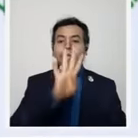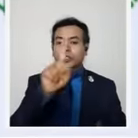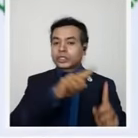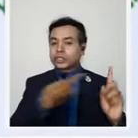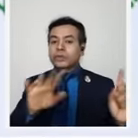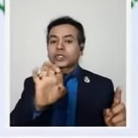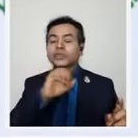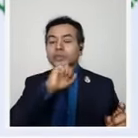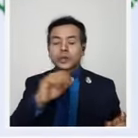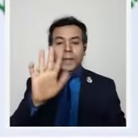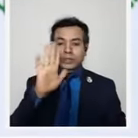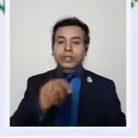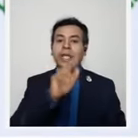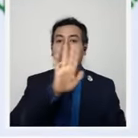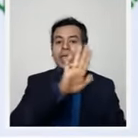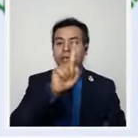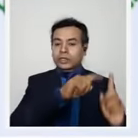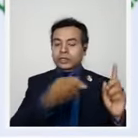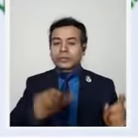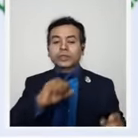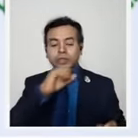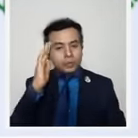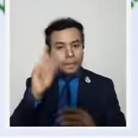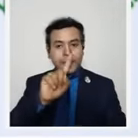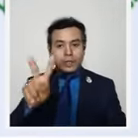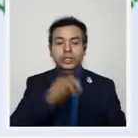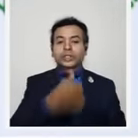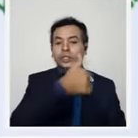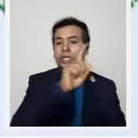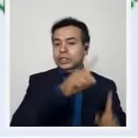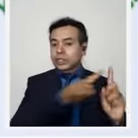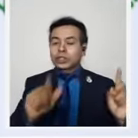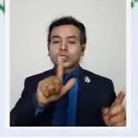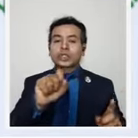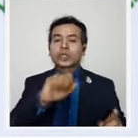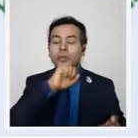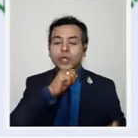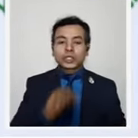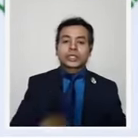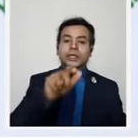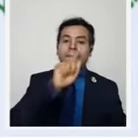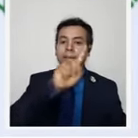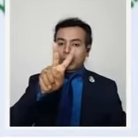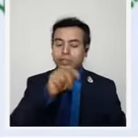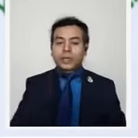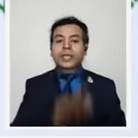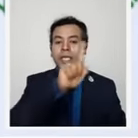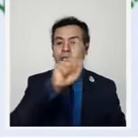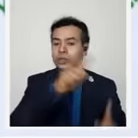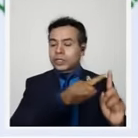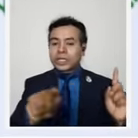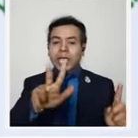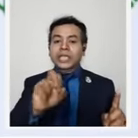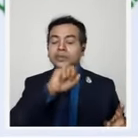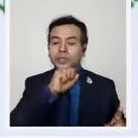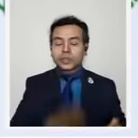1 জন, 31-40 বছর 3 জন, 41-50 বছর 5 জন, 51-60 বছর 12 জন, 61-70 বছর